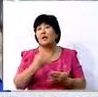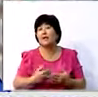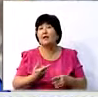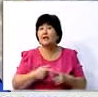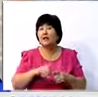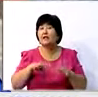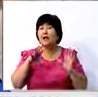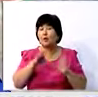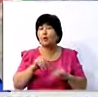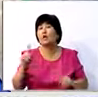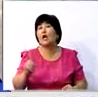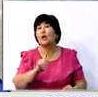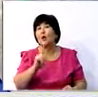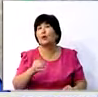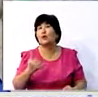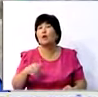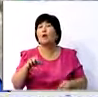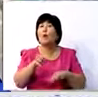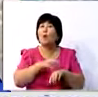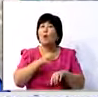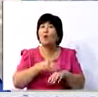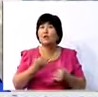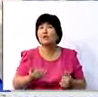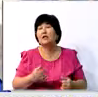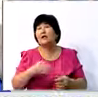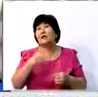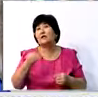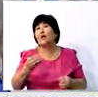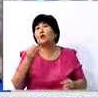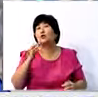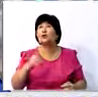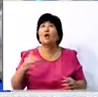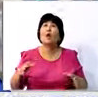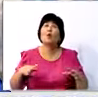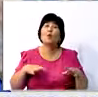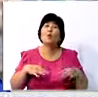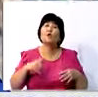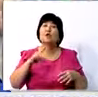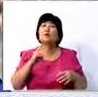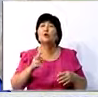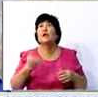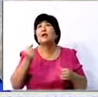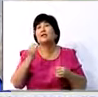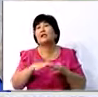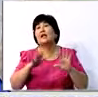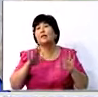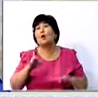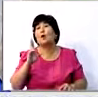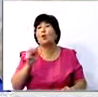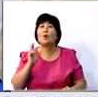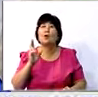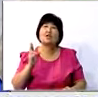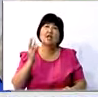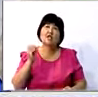она включала экскурсионные мероприятия по Кокшетау, Щучинско-Боровская курортная зона, сакральные места Кокшетау.